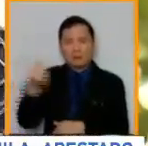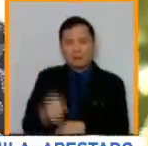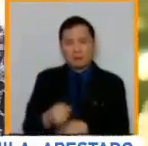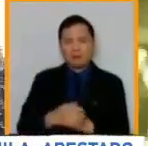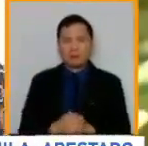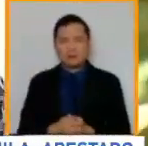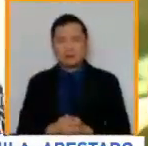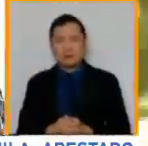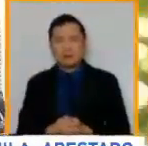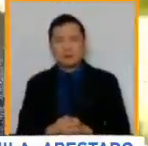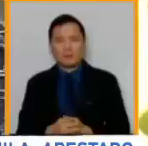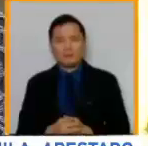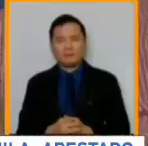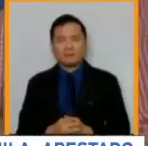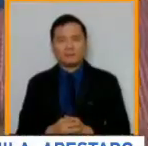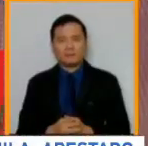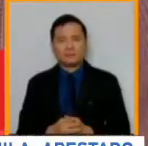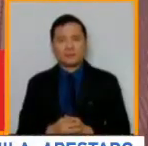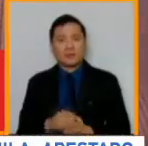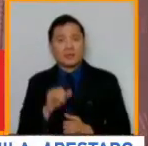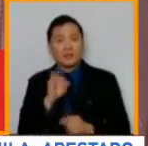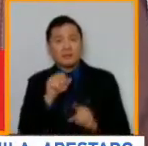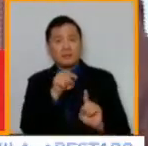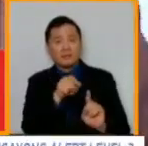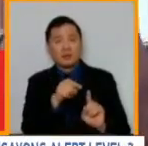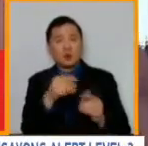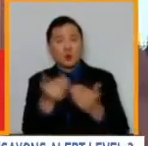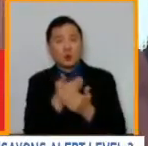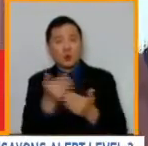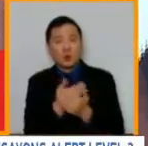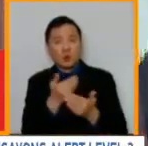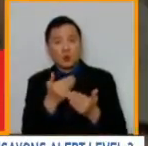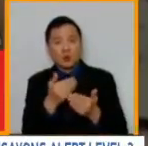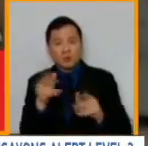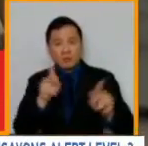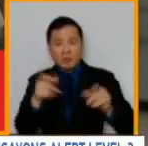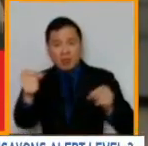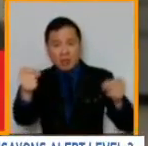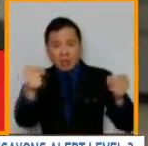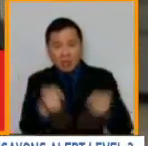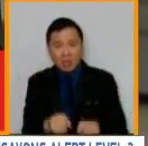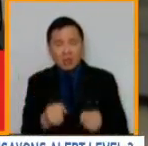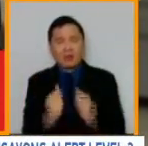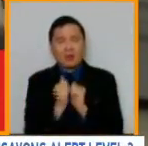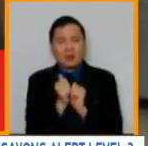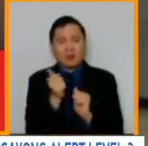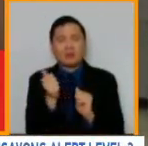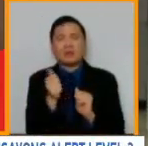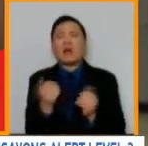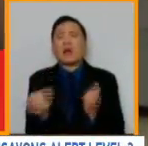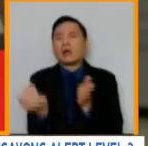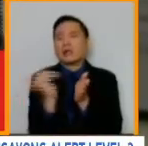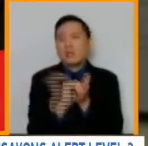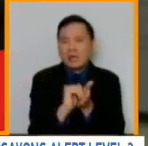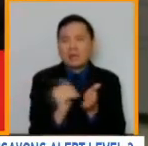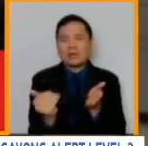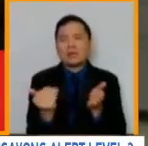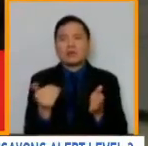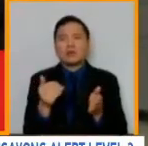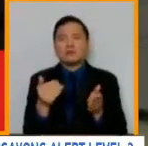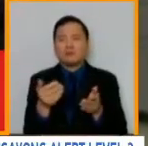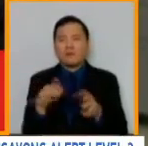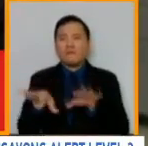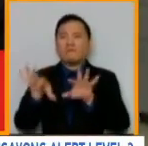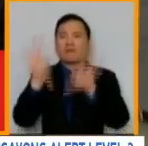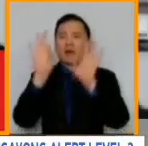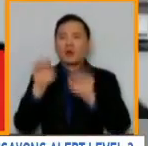commissioner, dapat i-raffle uli ang Marcos disqualification case, imbis na manatili ito kay Ferolino bilang ponente o tagasulat